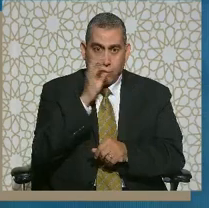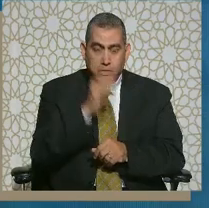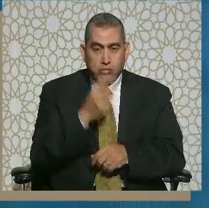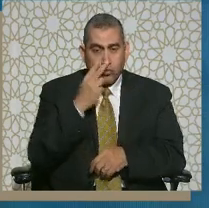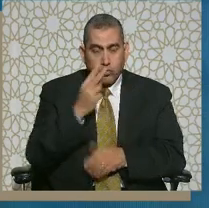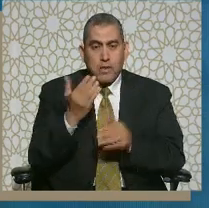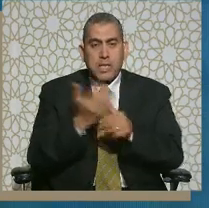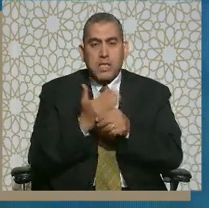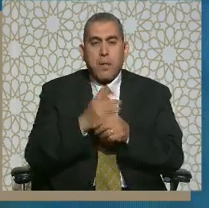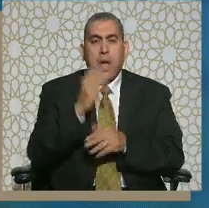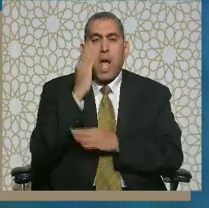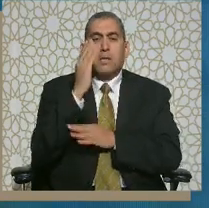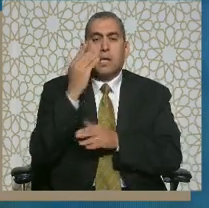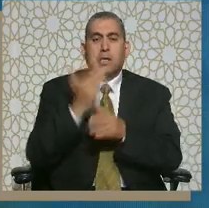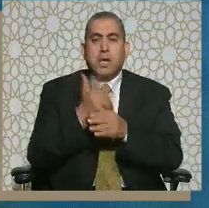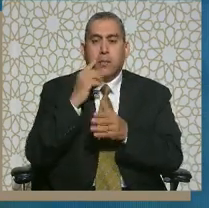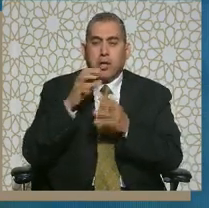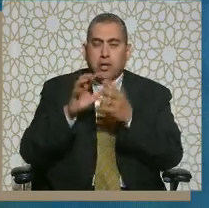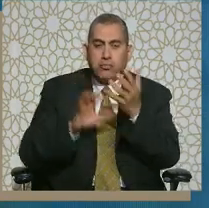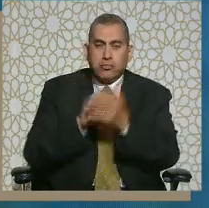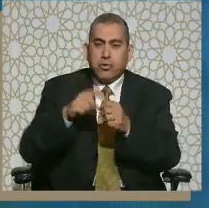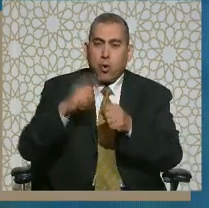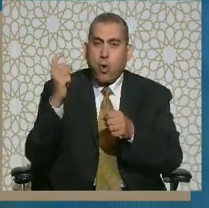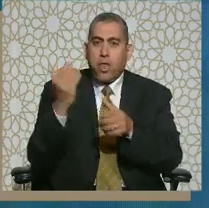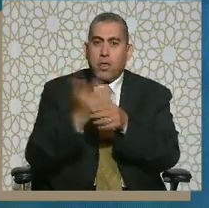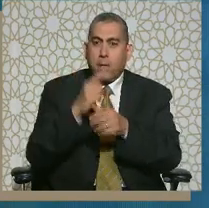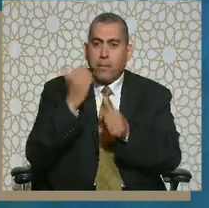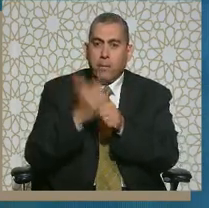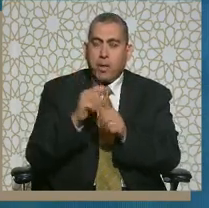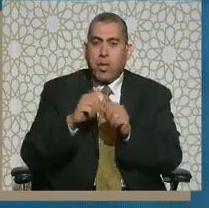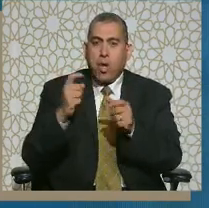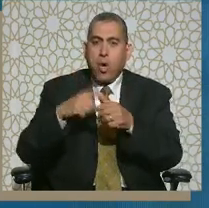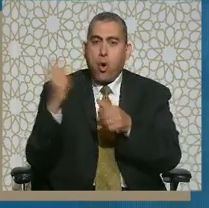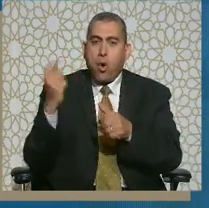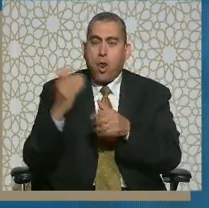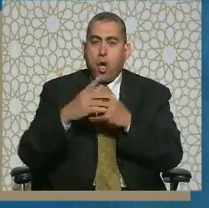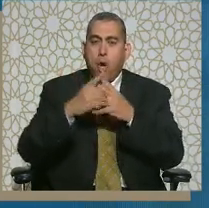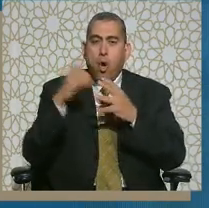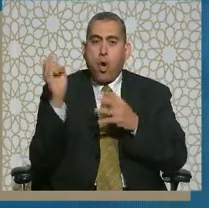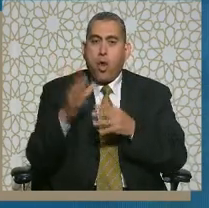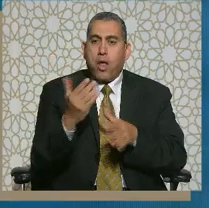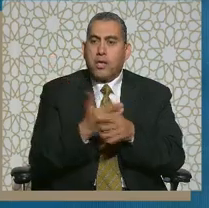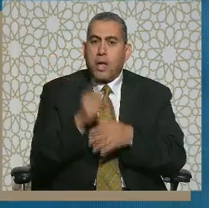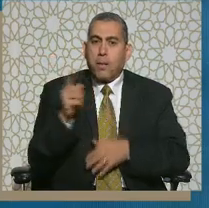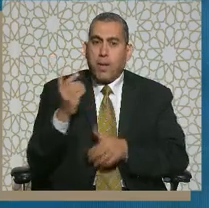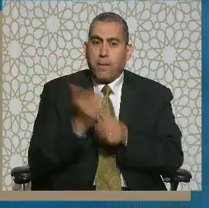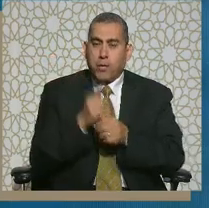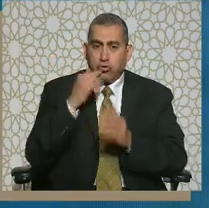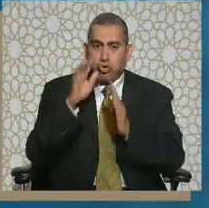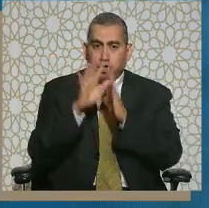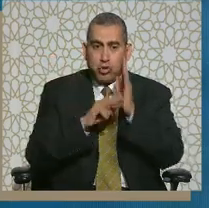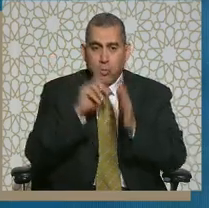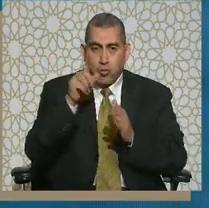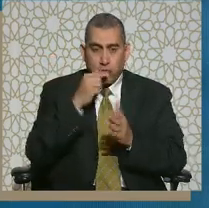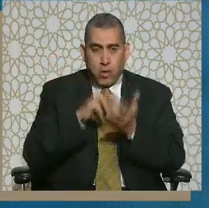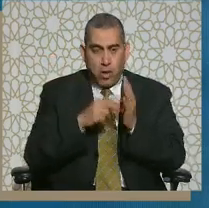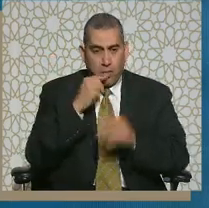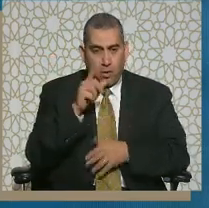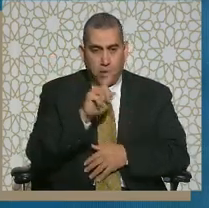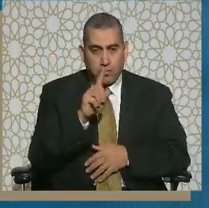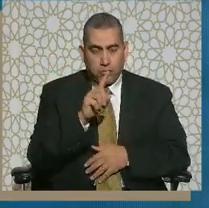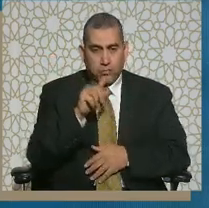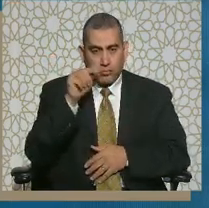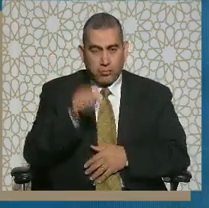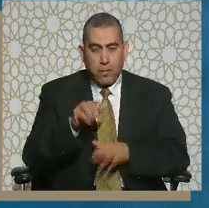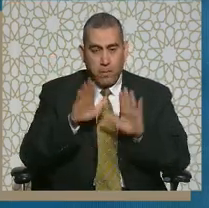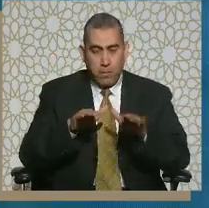السبب الرئيسي اللي تم الخلعه علشانه ومساله ان الخلع ده مش مخالف للشراع السنيه هو الكلام الصحيح هو اللي